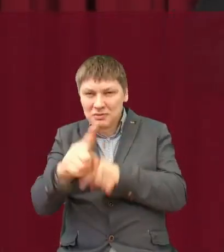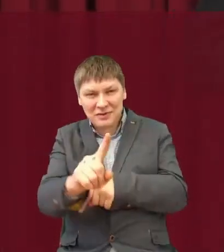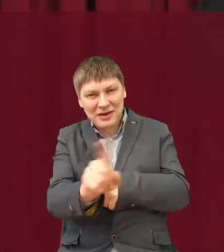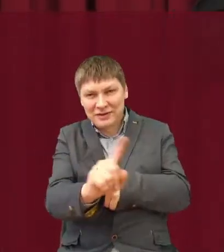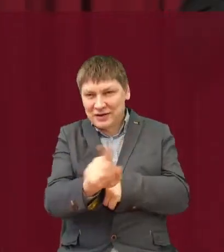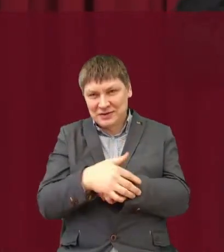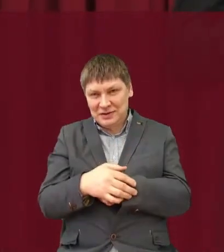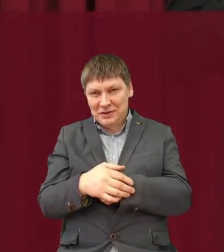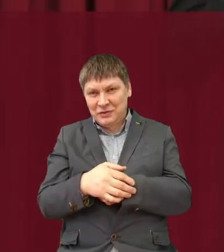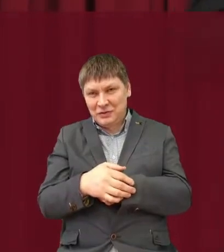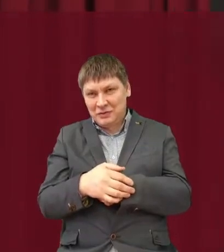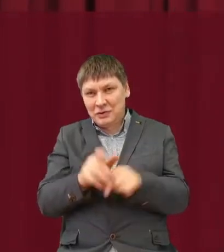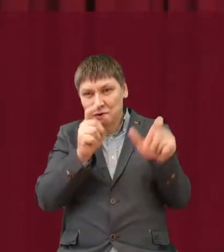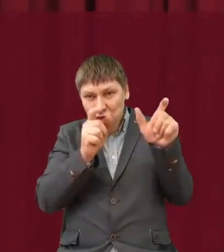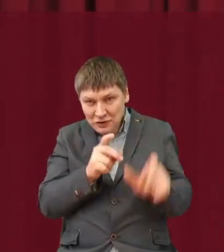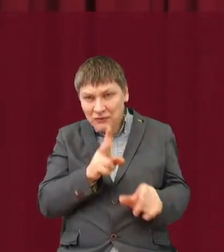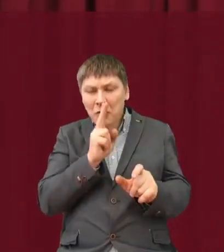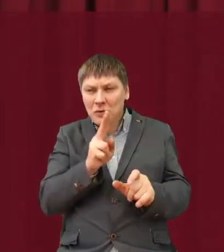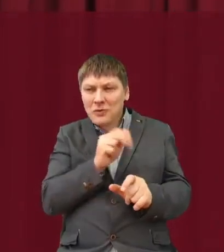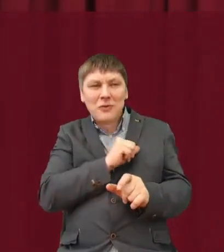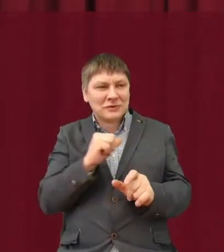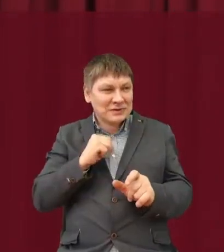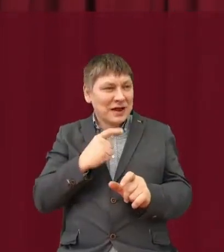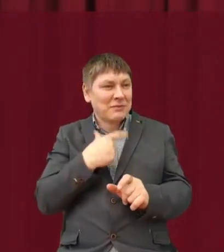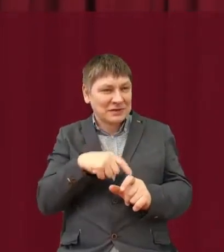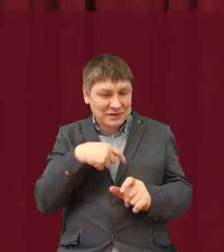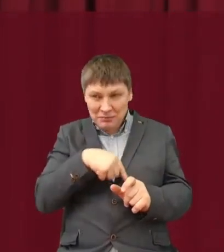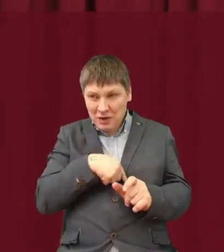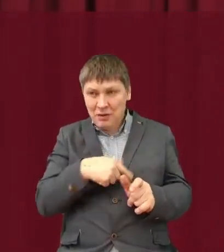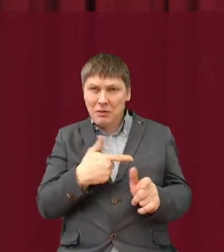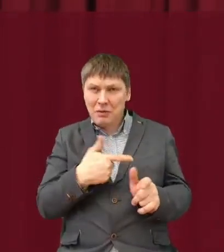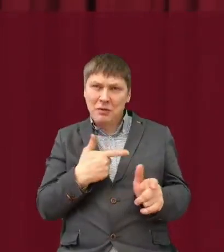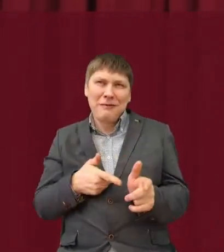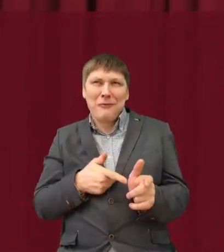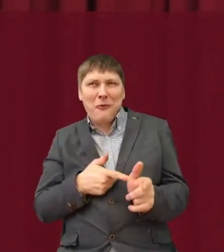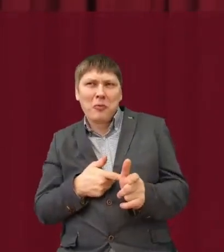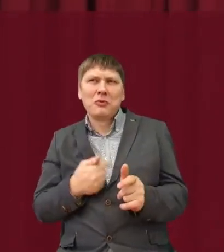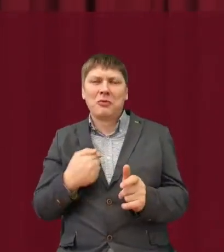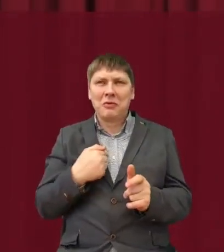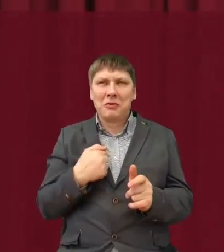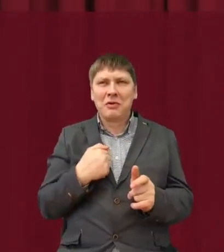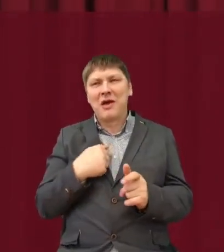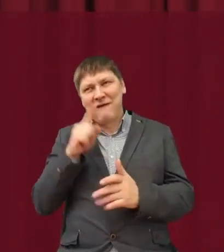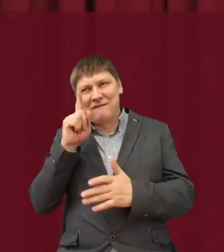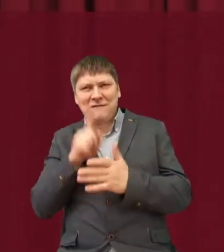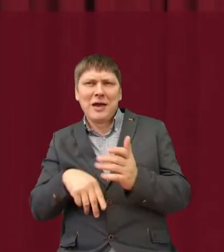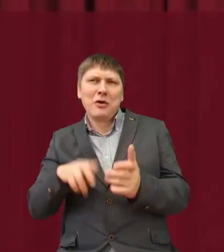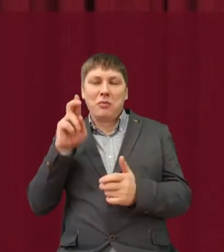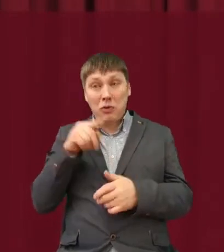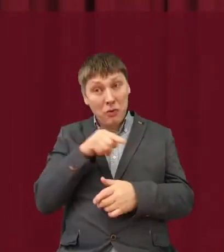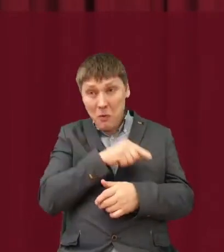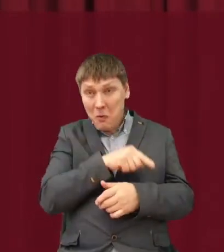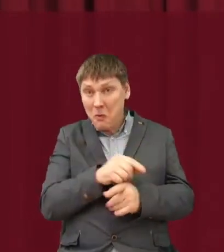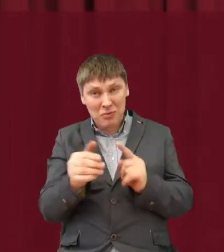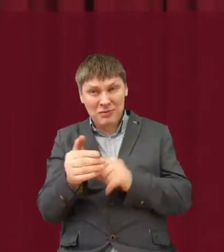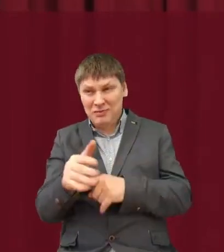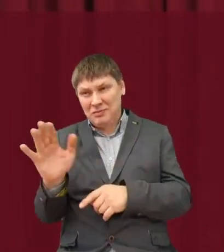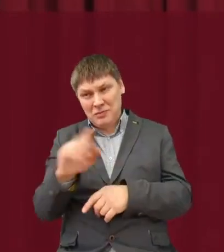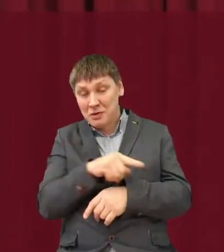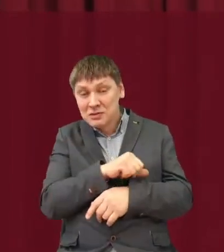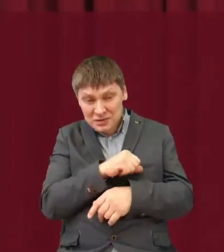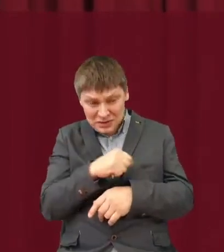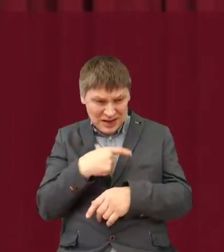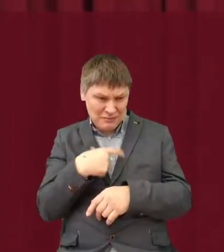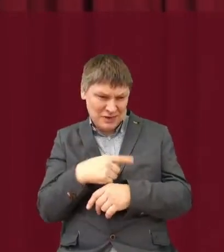наследуют человек который позиционирует себя гомосексуалистом говорит Я верю в Бога Царствие Божие не наследует